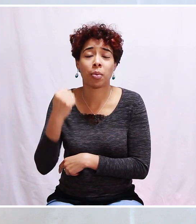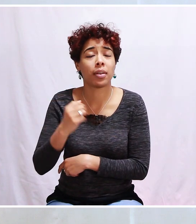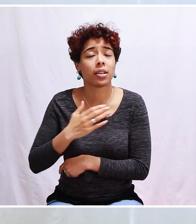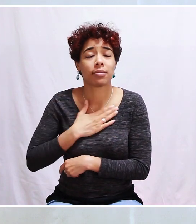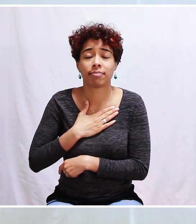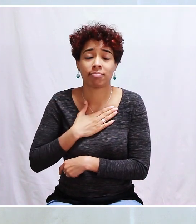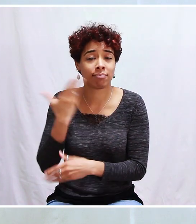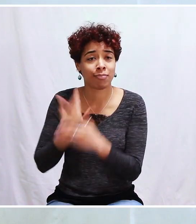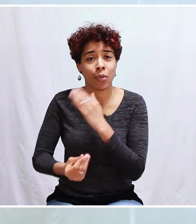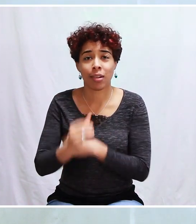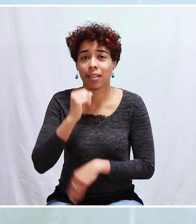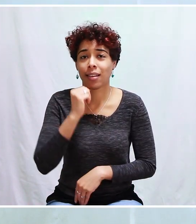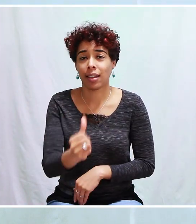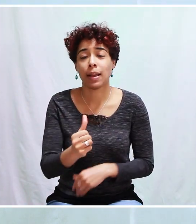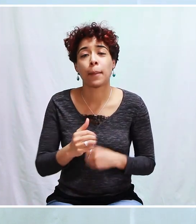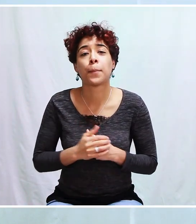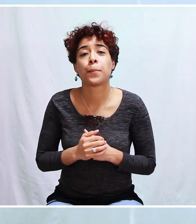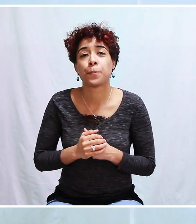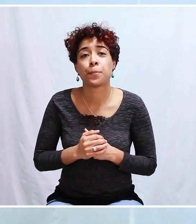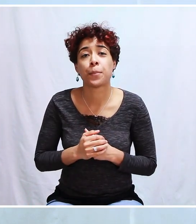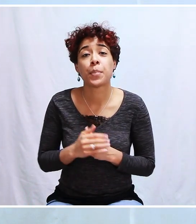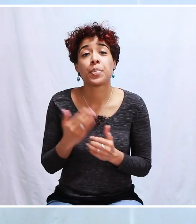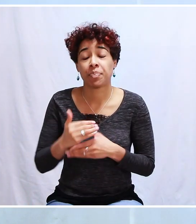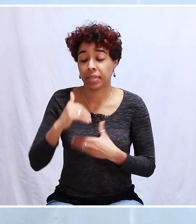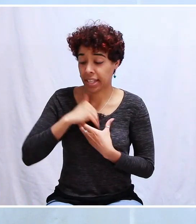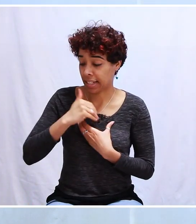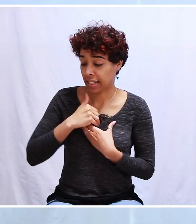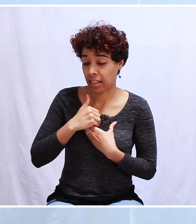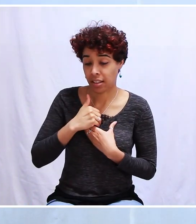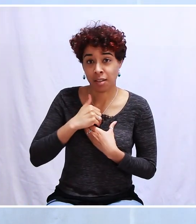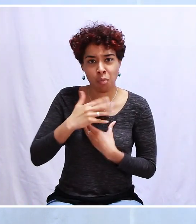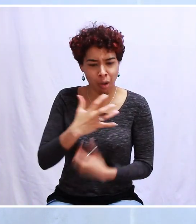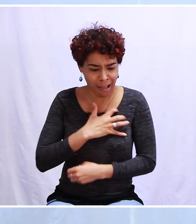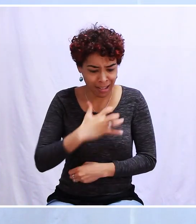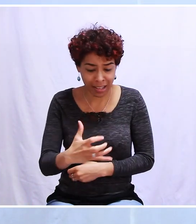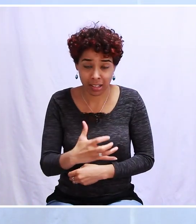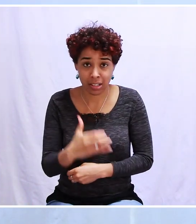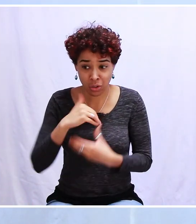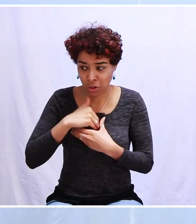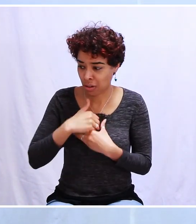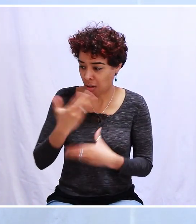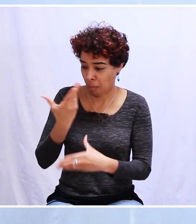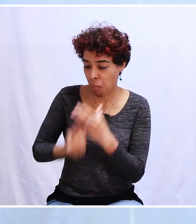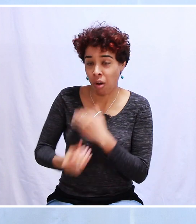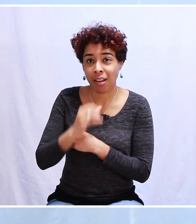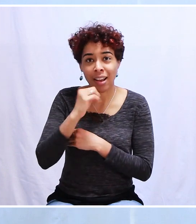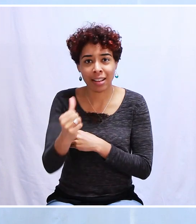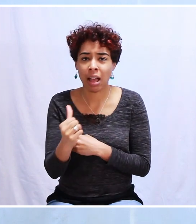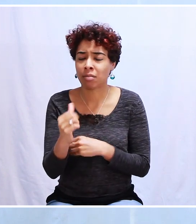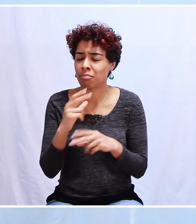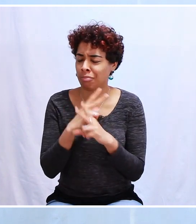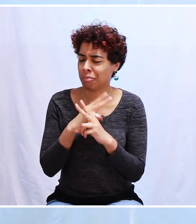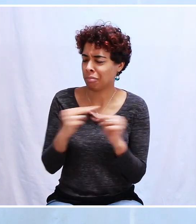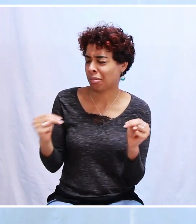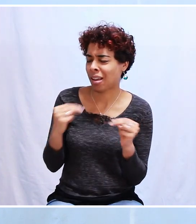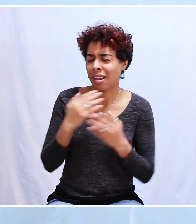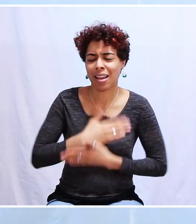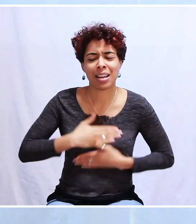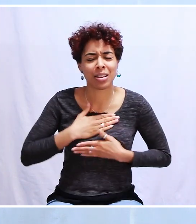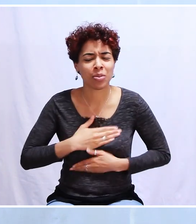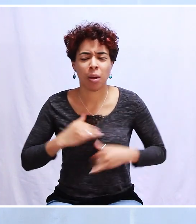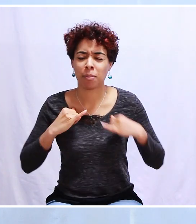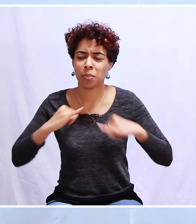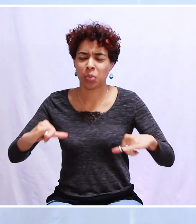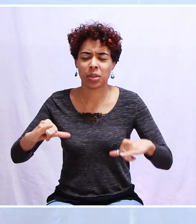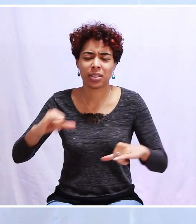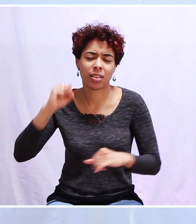rien. Et premièrement, intérieurement, je suis prospère, je ne manque de rien. J'ai la paix, la joie, l'amour, la puissance du